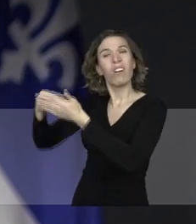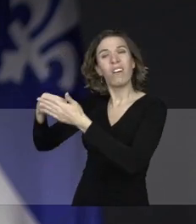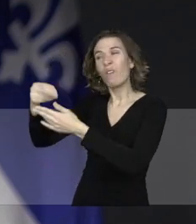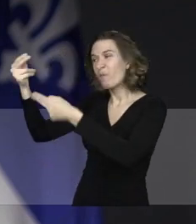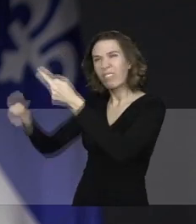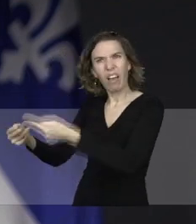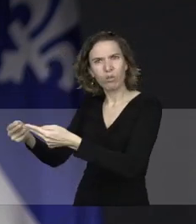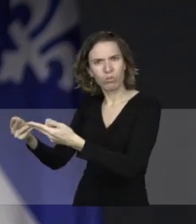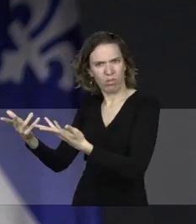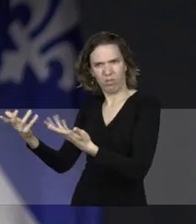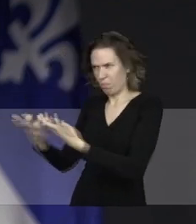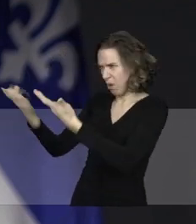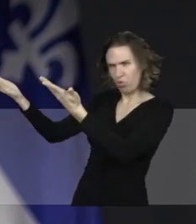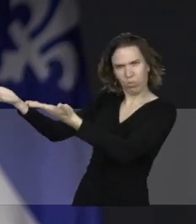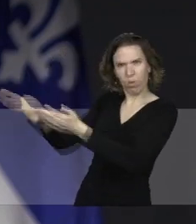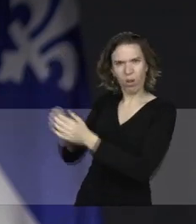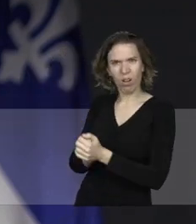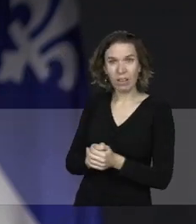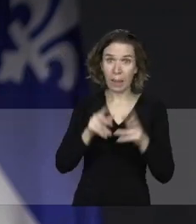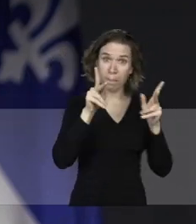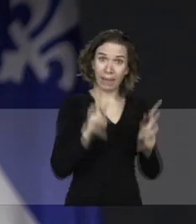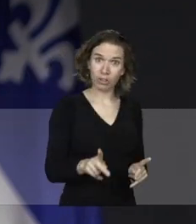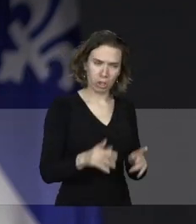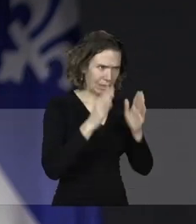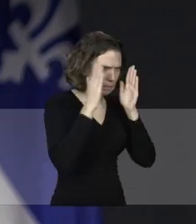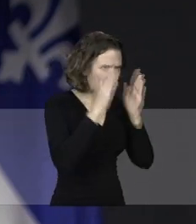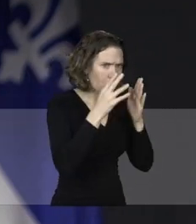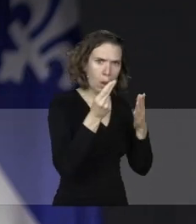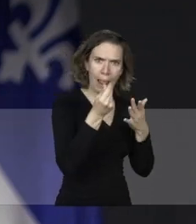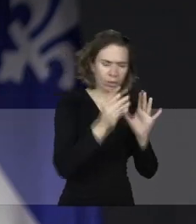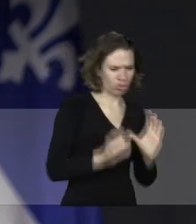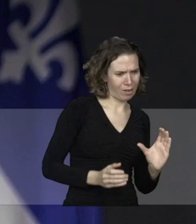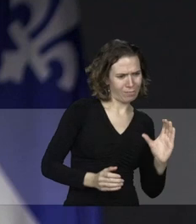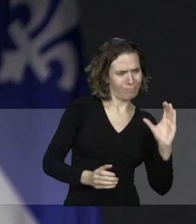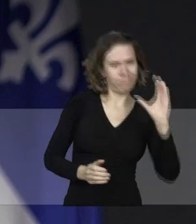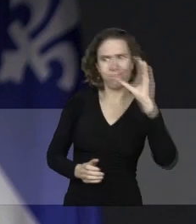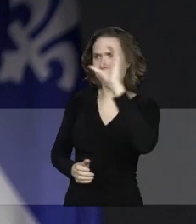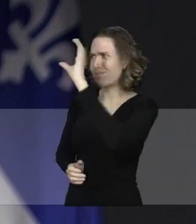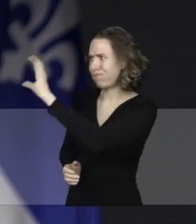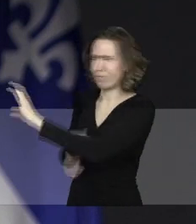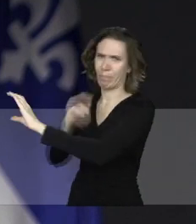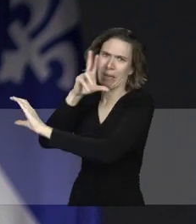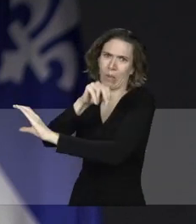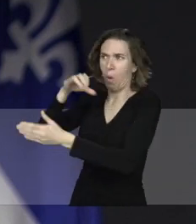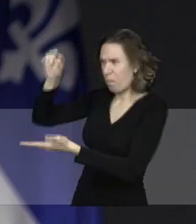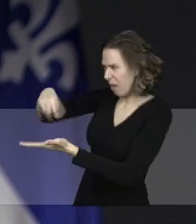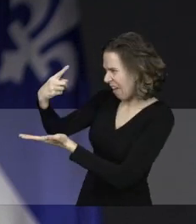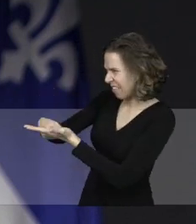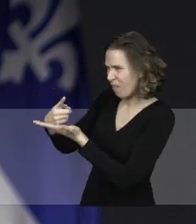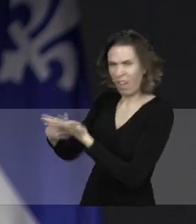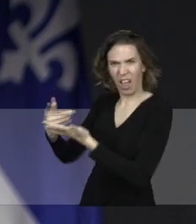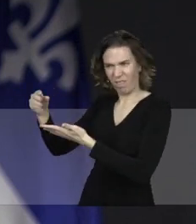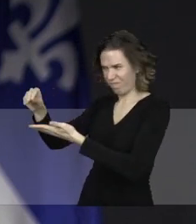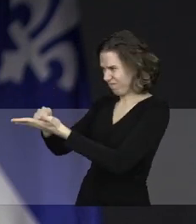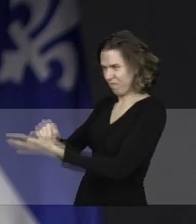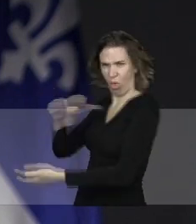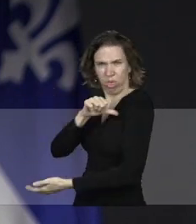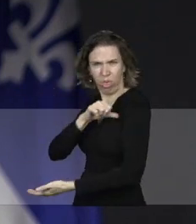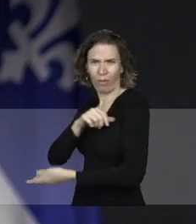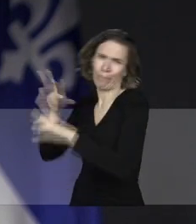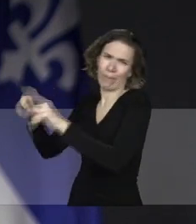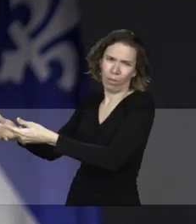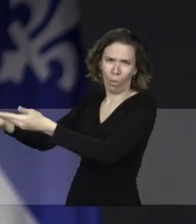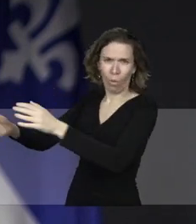cadre financier du Parti libéral ne tient pas la route 2 minutes pas un investisseur sérieux ne confierait son argent à une entreprise avec un plan